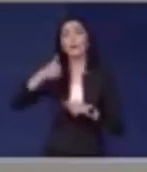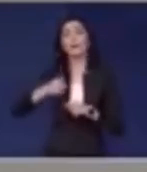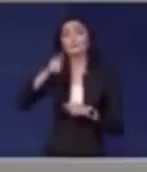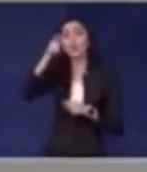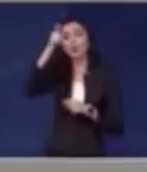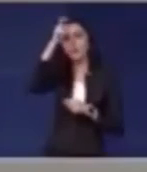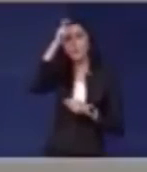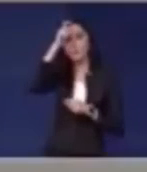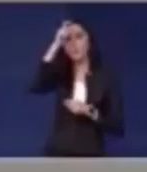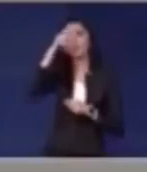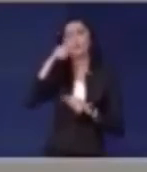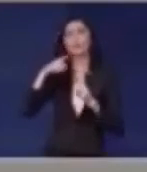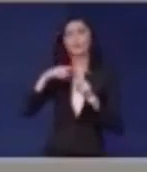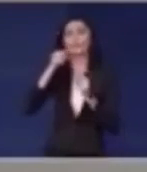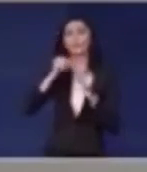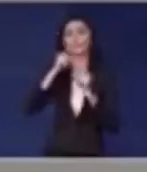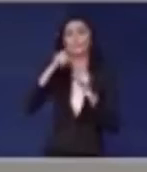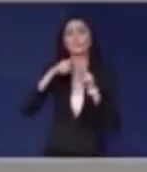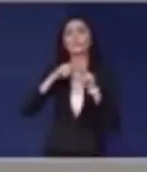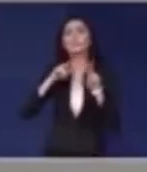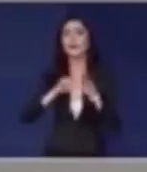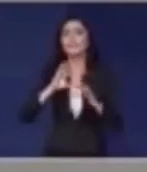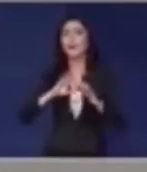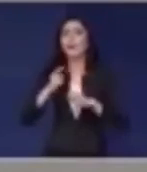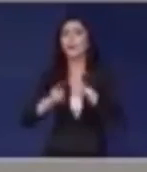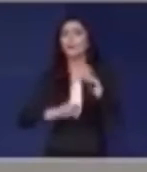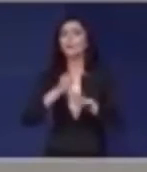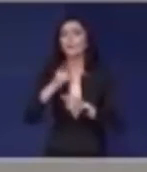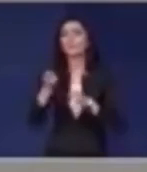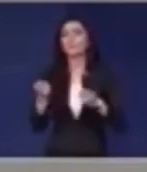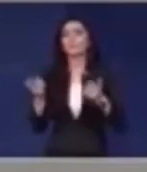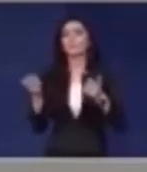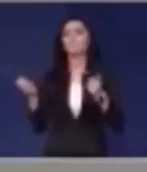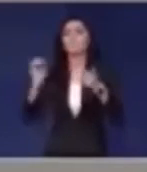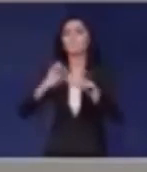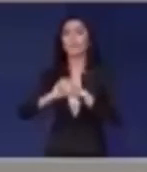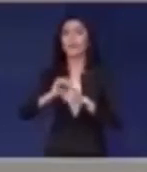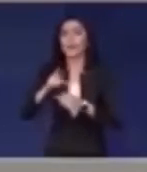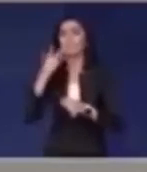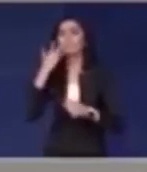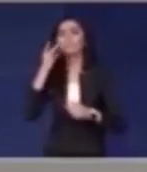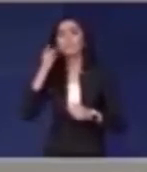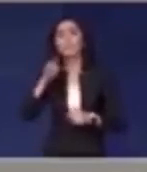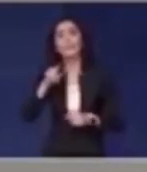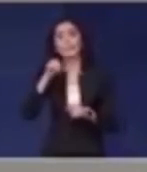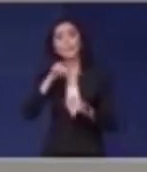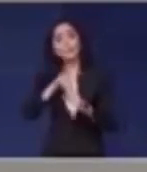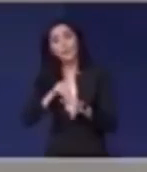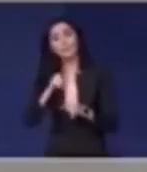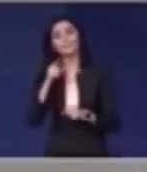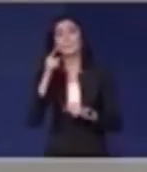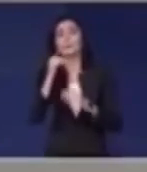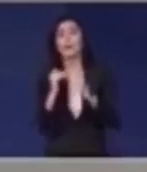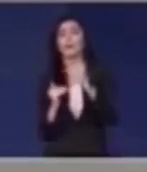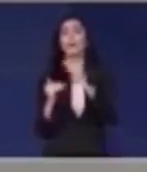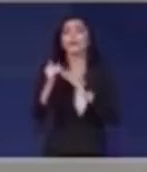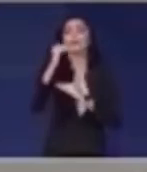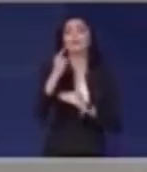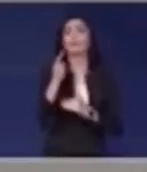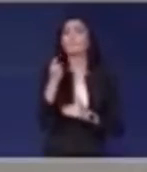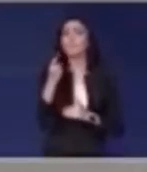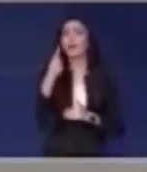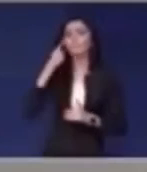Enstitüsü TÜBİTAK ve üreticilerle işbirliği ile belirlendi Bunlar içinde bir üst fiyat